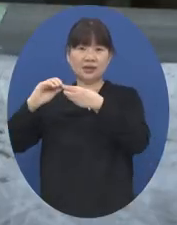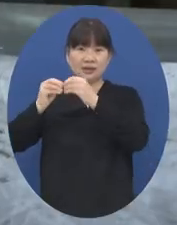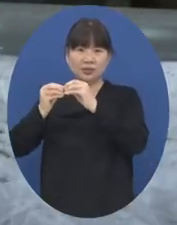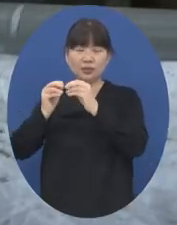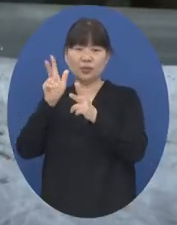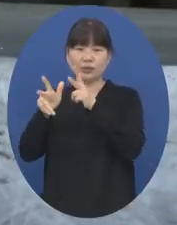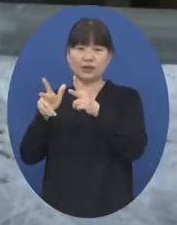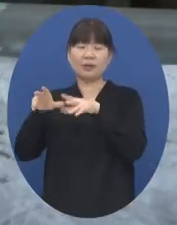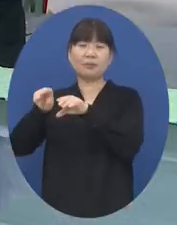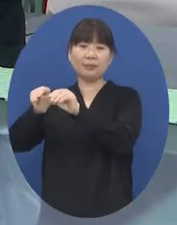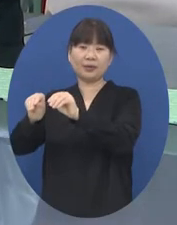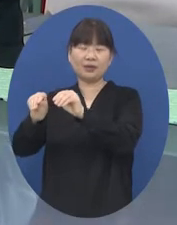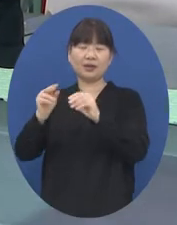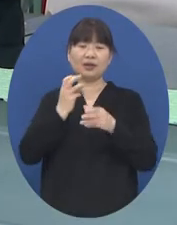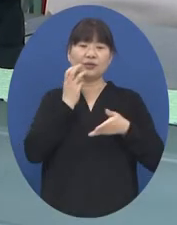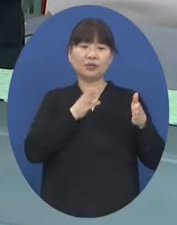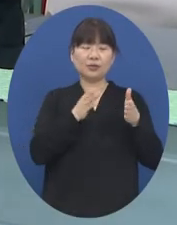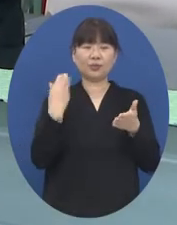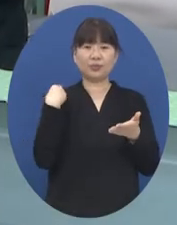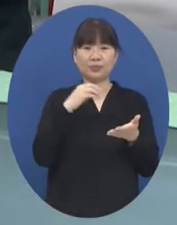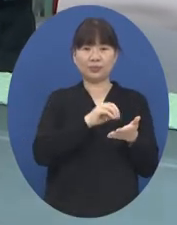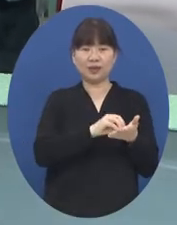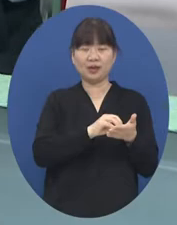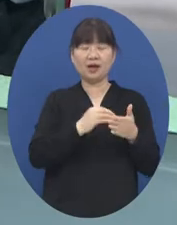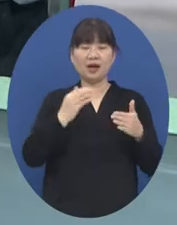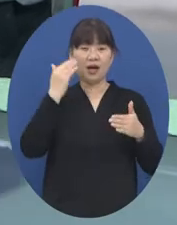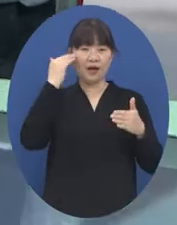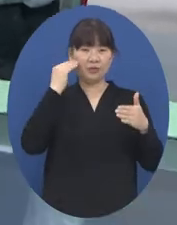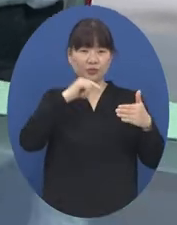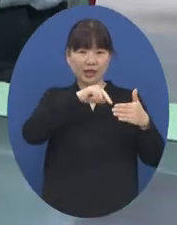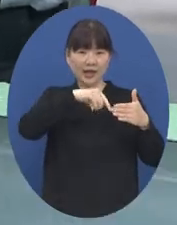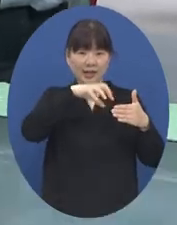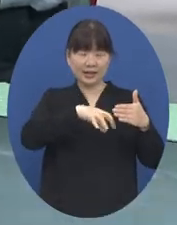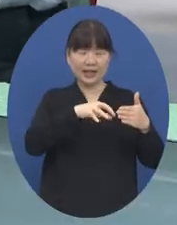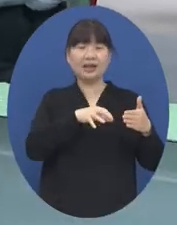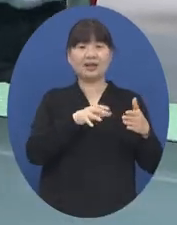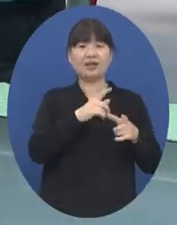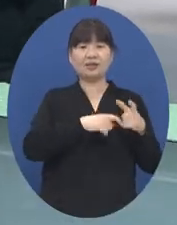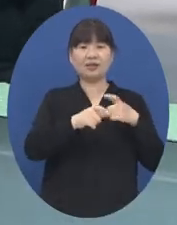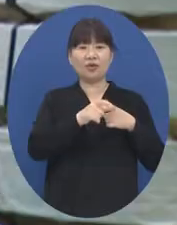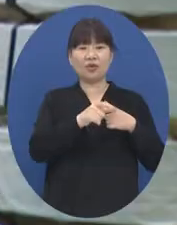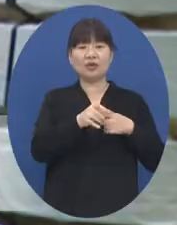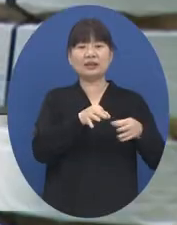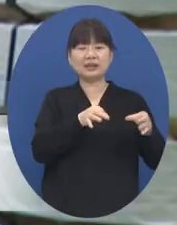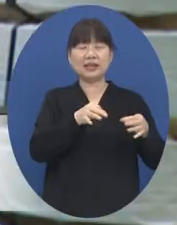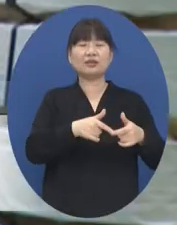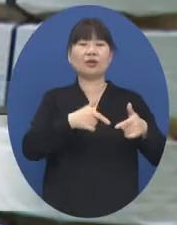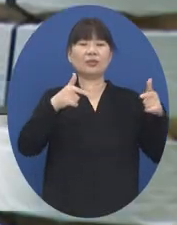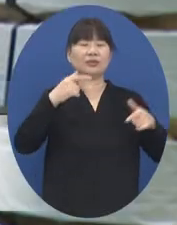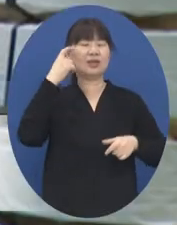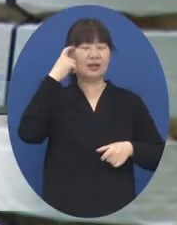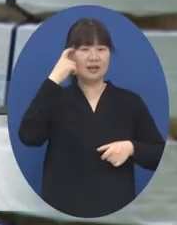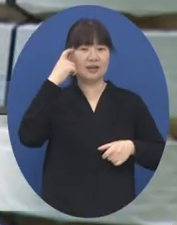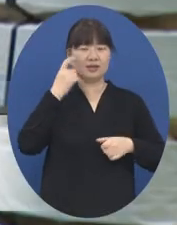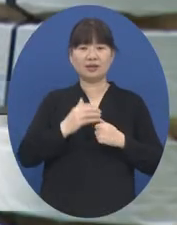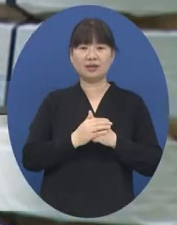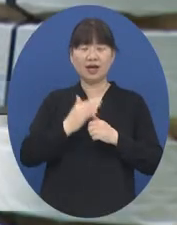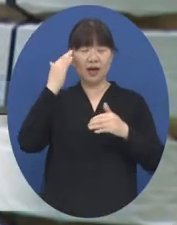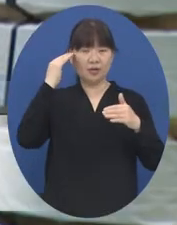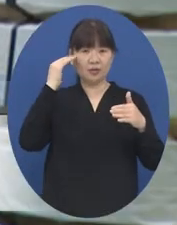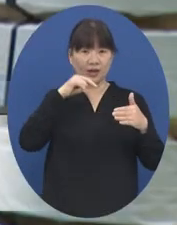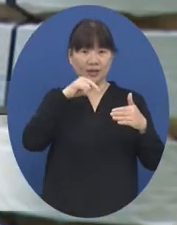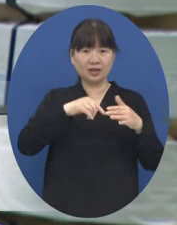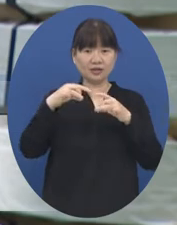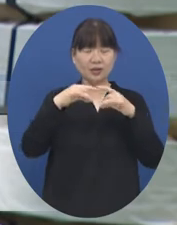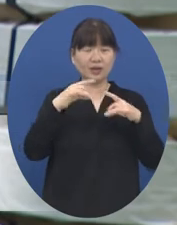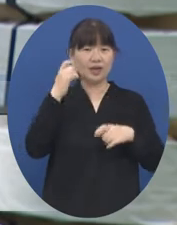복귀했습니다. 국내 시장이 비즈니스 기회가 더 많을 것이라는 판단에서 옮긴 겁니다. 국내는 전자나